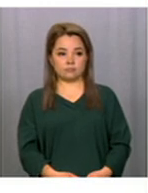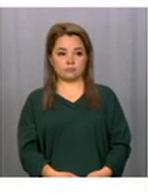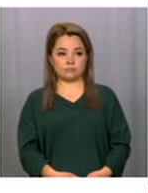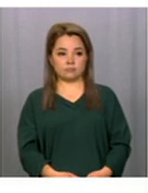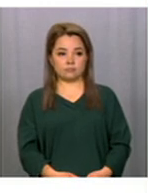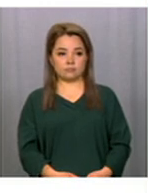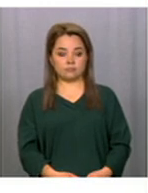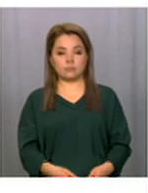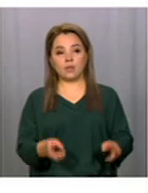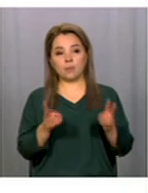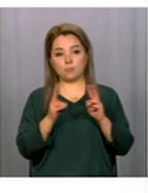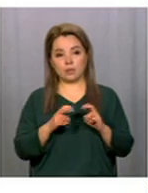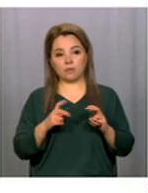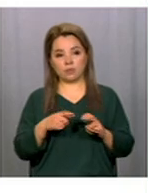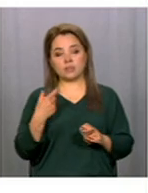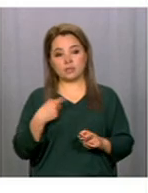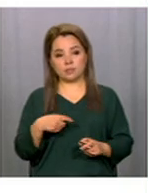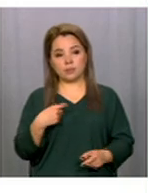Проверьте себя.